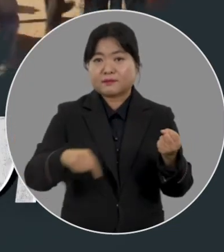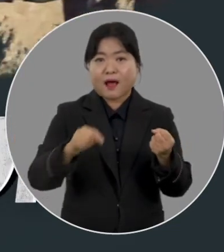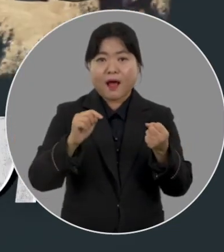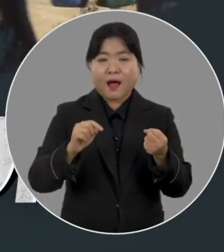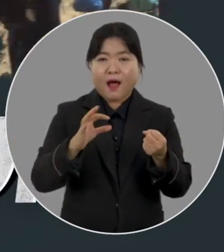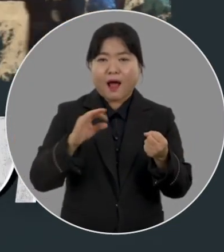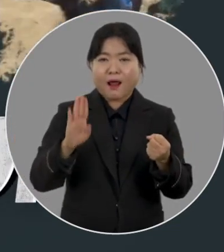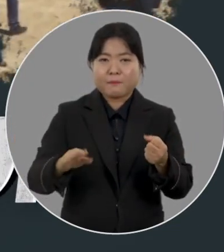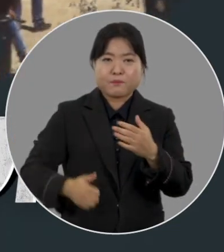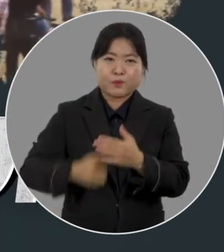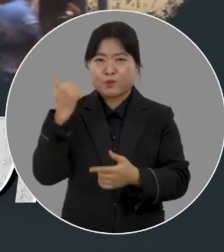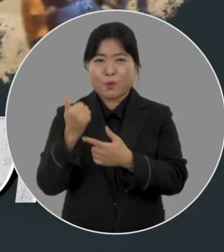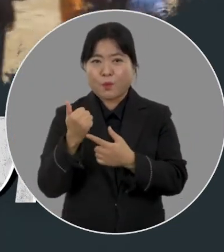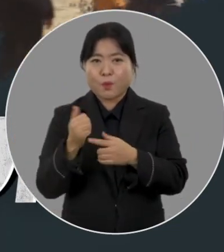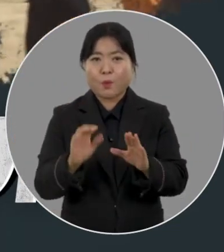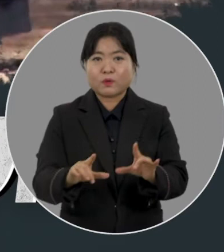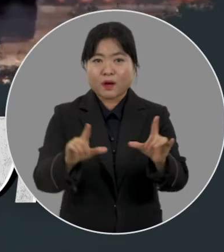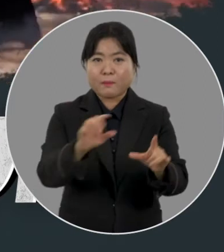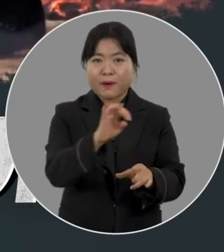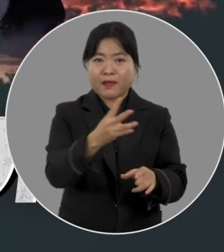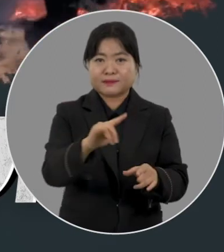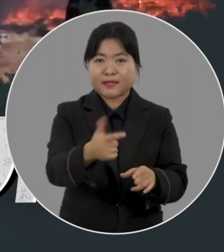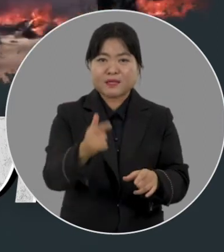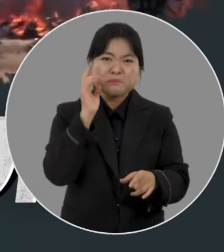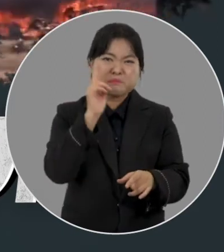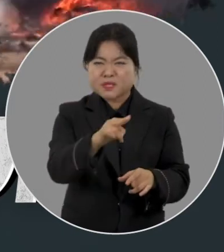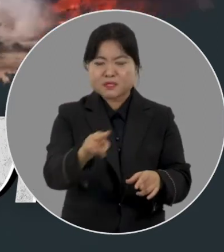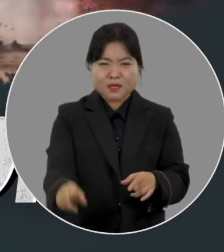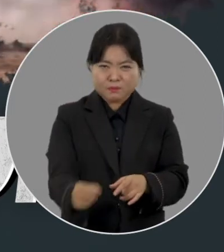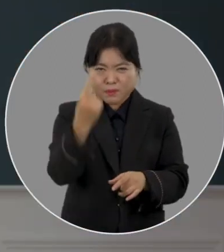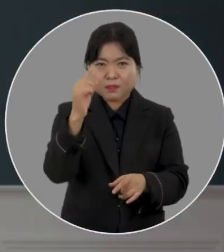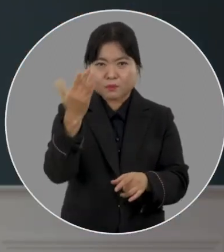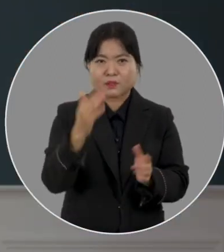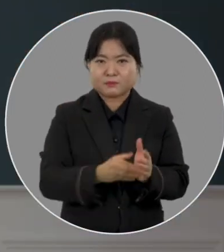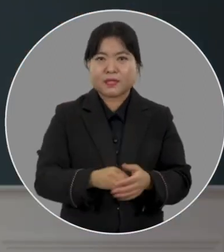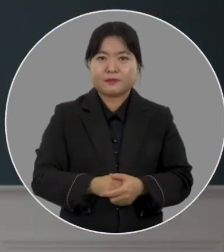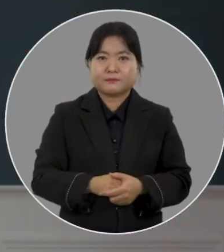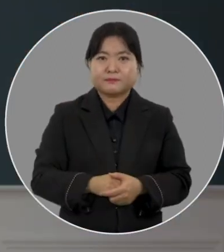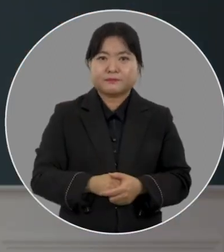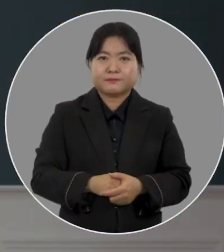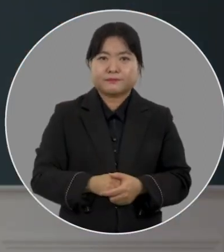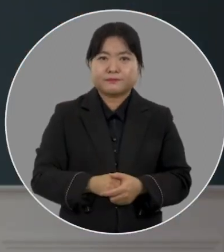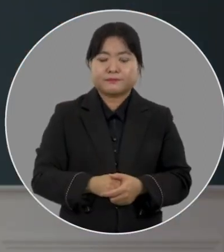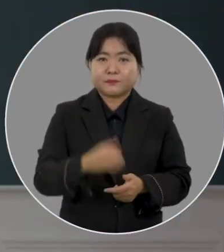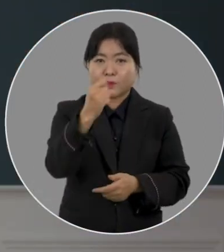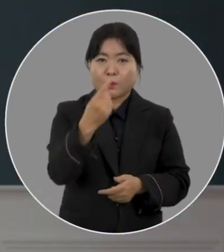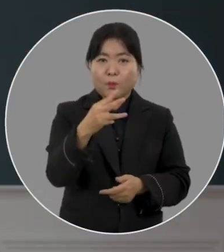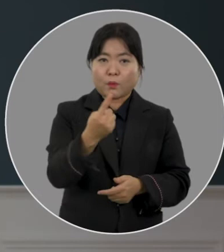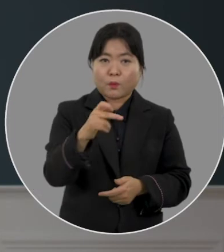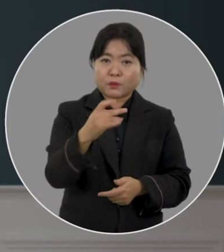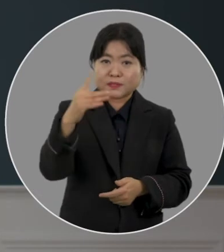아랍의 분노 시대가 시작되고 오늘날 팔레스타인의 비극이 시작되는 겁니다. 그래서